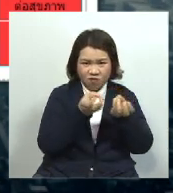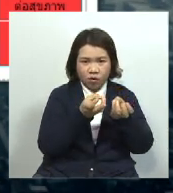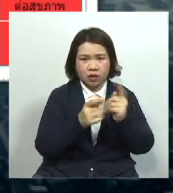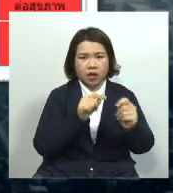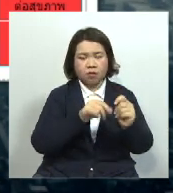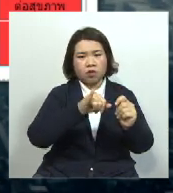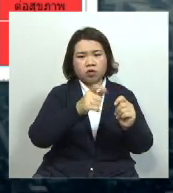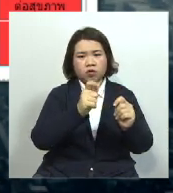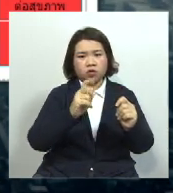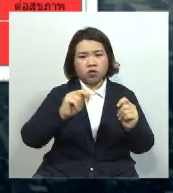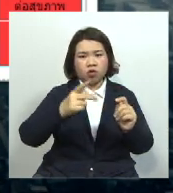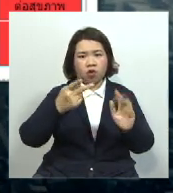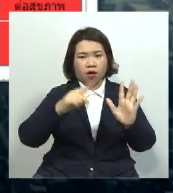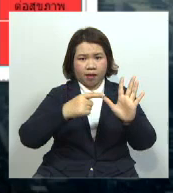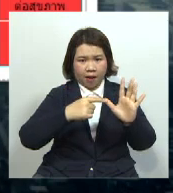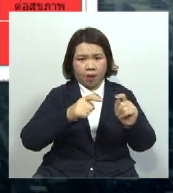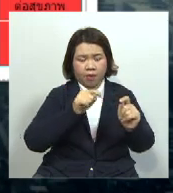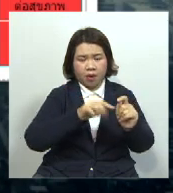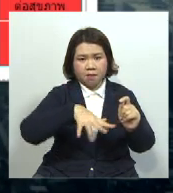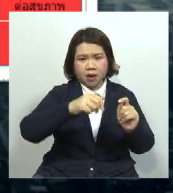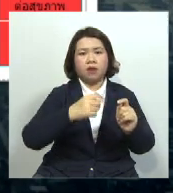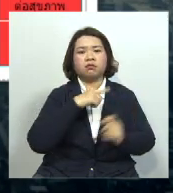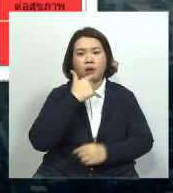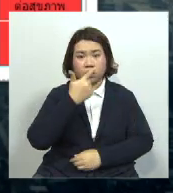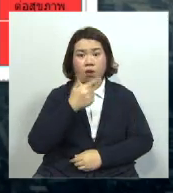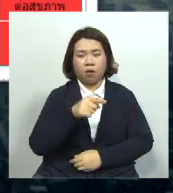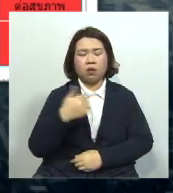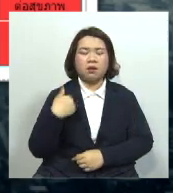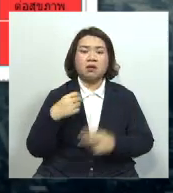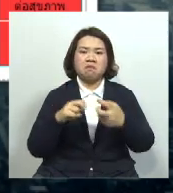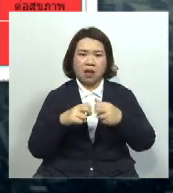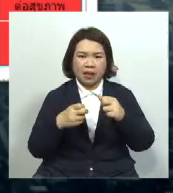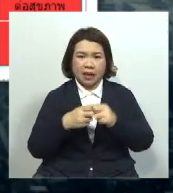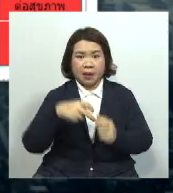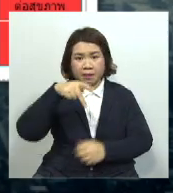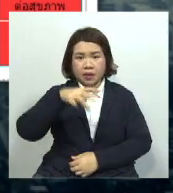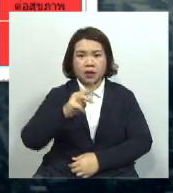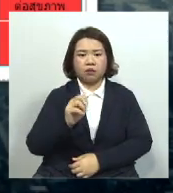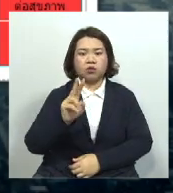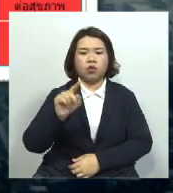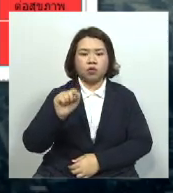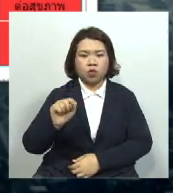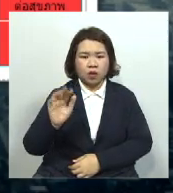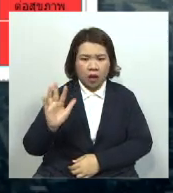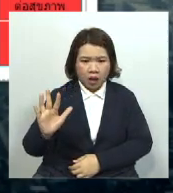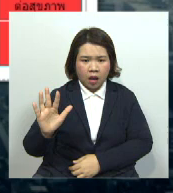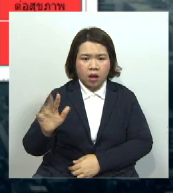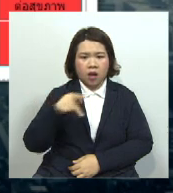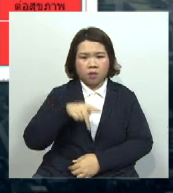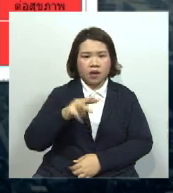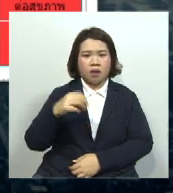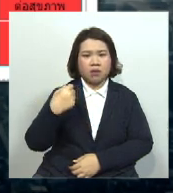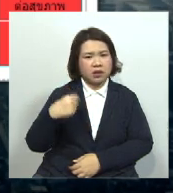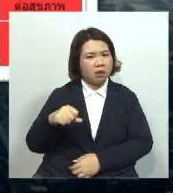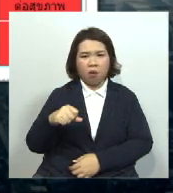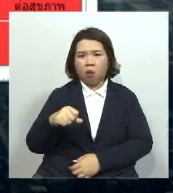ที่ตำบลจองคำอำเภอเมืองจังหวัดแม่ฮ่องสอนที่พบว่ามีค่าฝุ่นละออง PM 2.5 และ PM 10